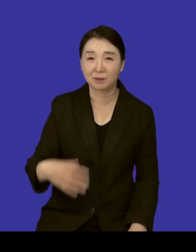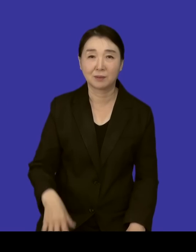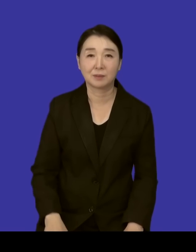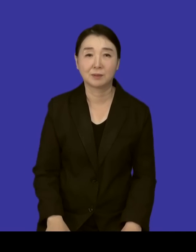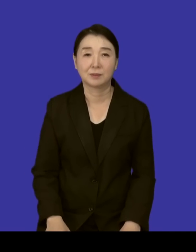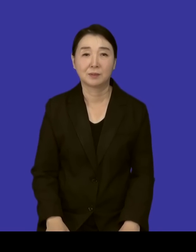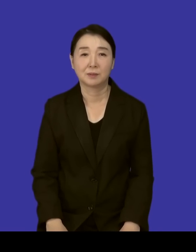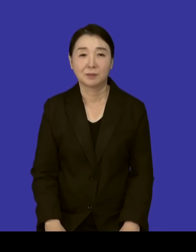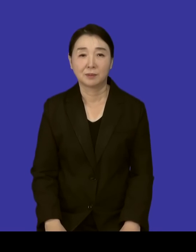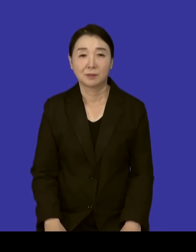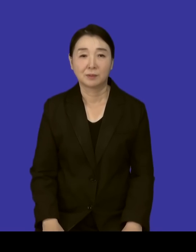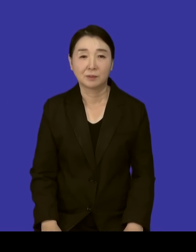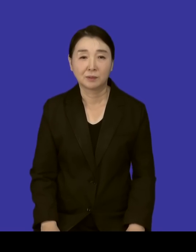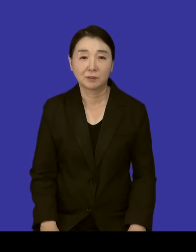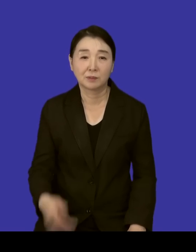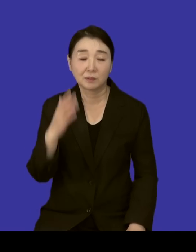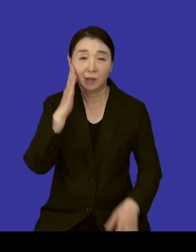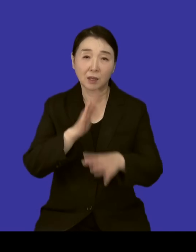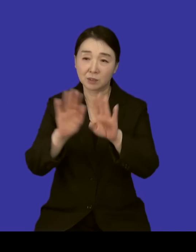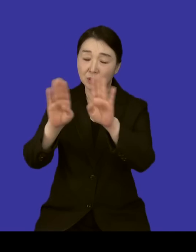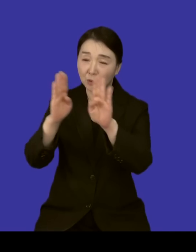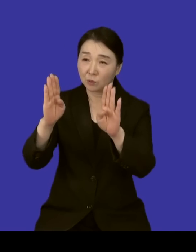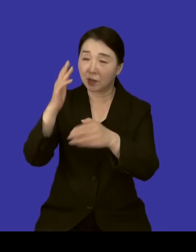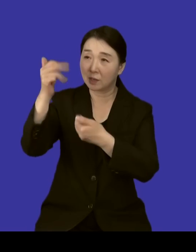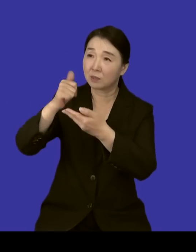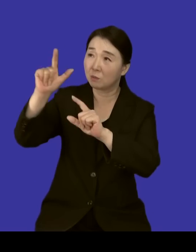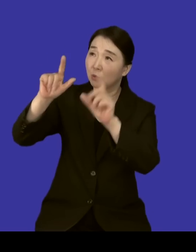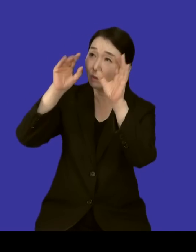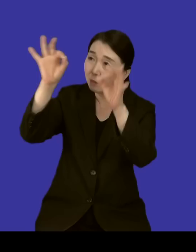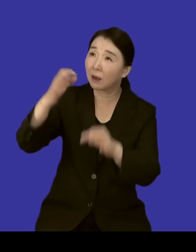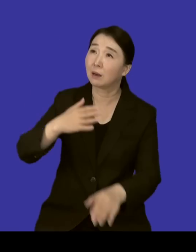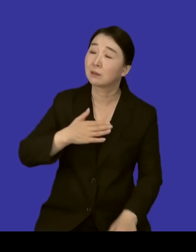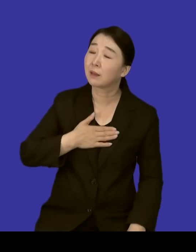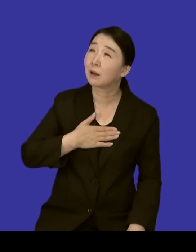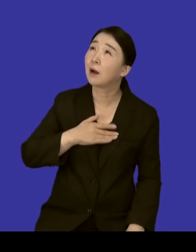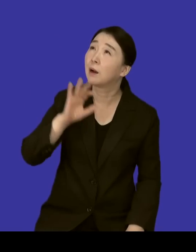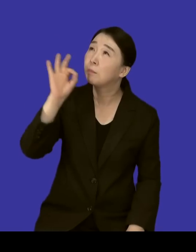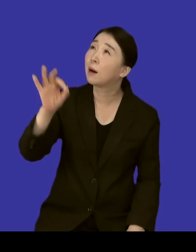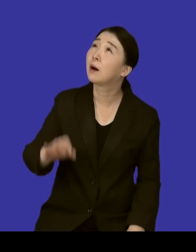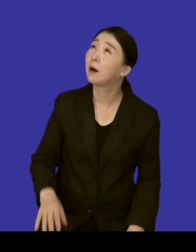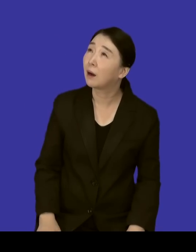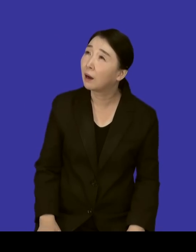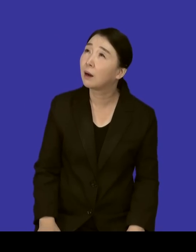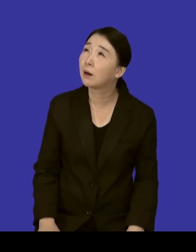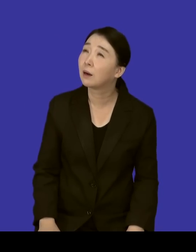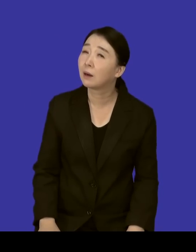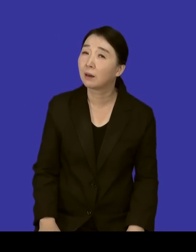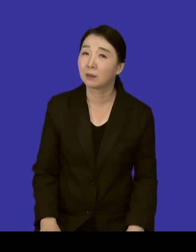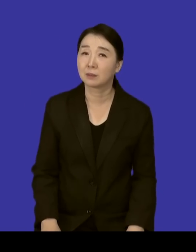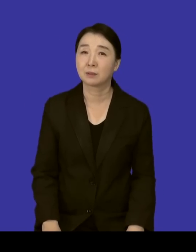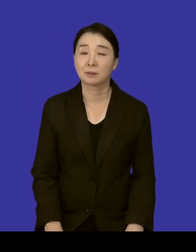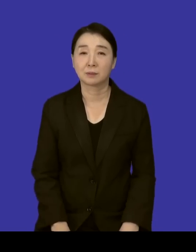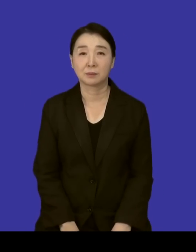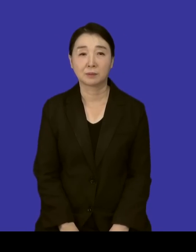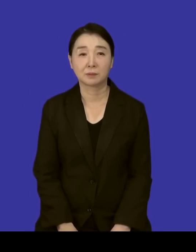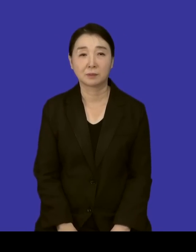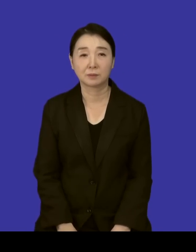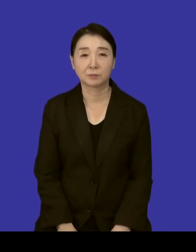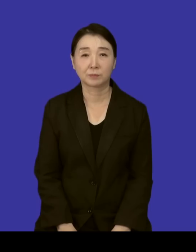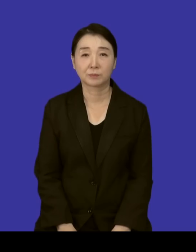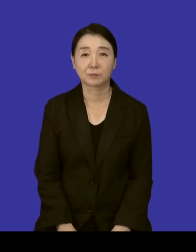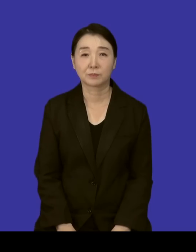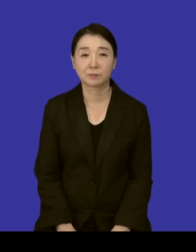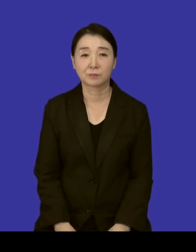그 하늘이 열리고 하나님의 모습을 보이니까 내가 직면이 되잖아요. 예. 그러니까 우리